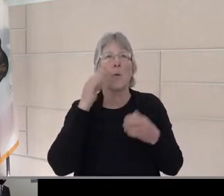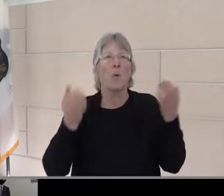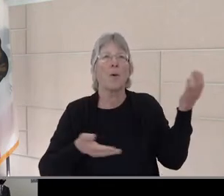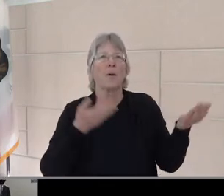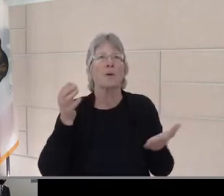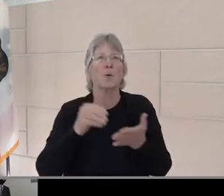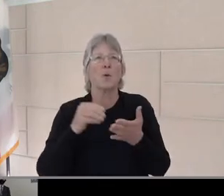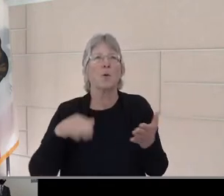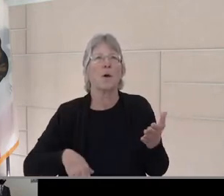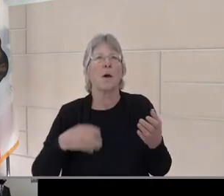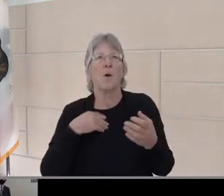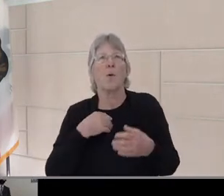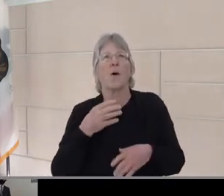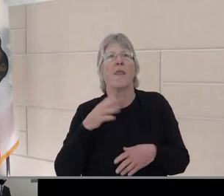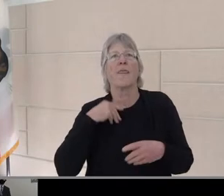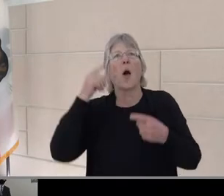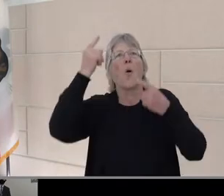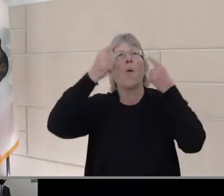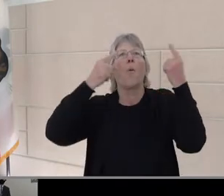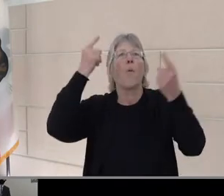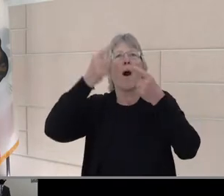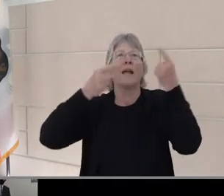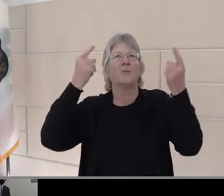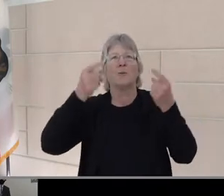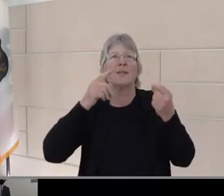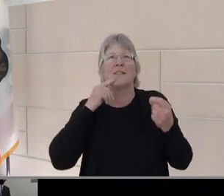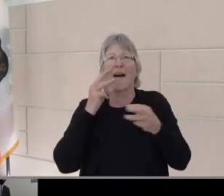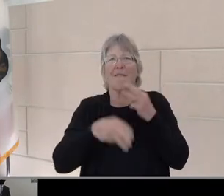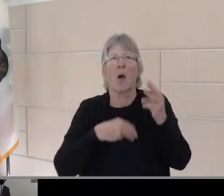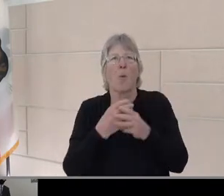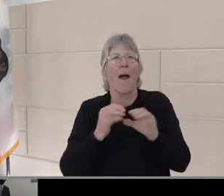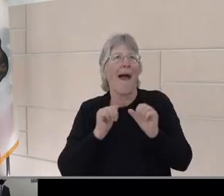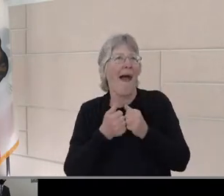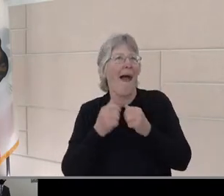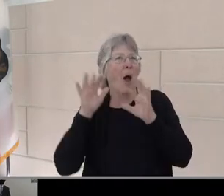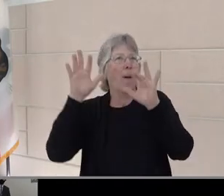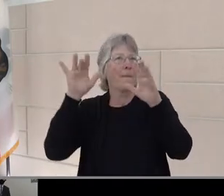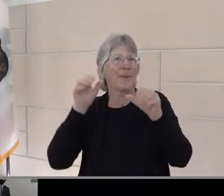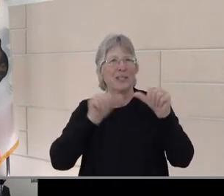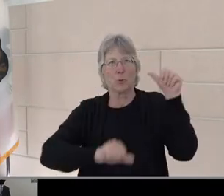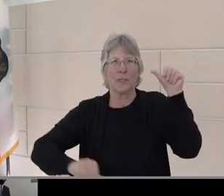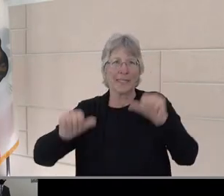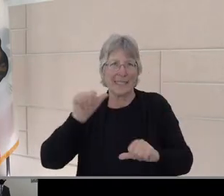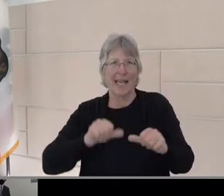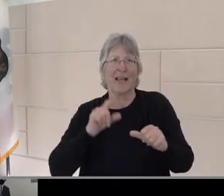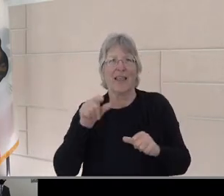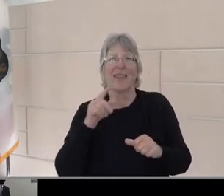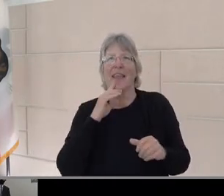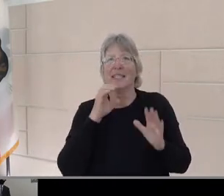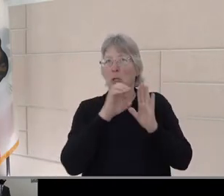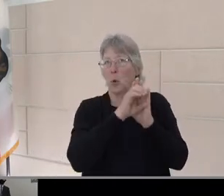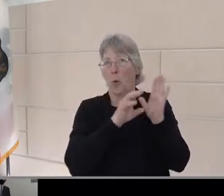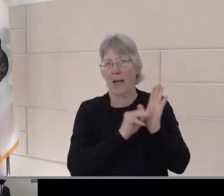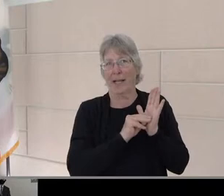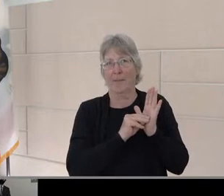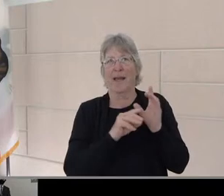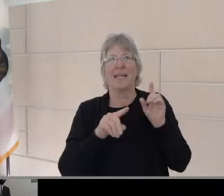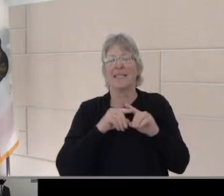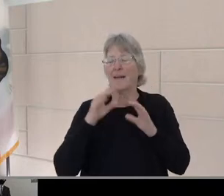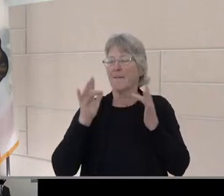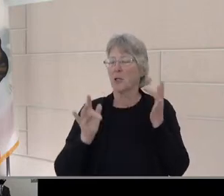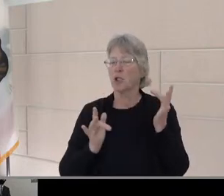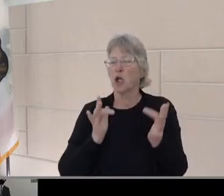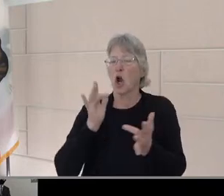យើងនឹងឲ្យសិស្សដឹងទៅលើកម្មវិធីវិទ្យាសាស្ត្រដើម្បីបង្ហា